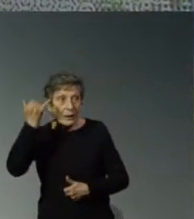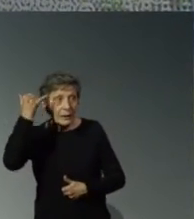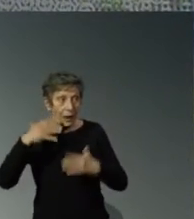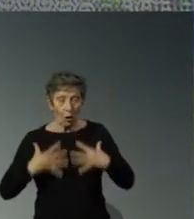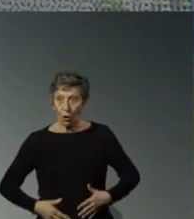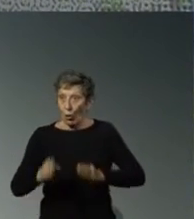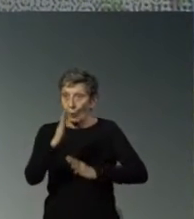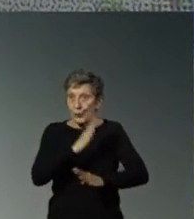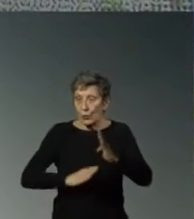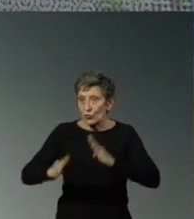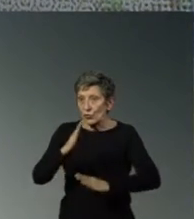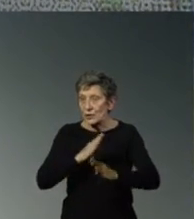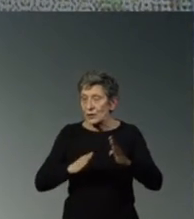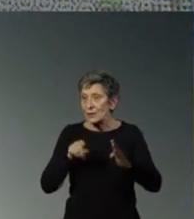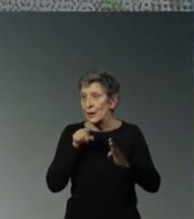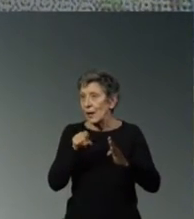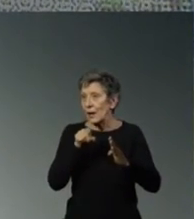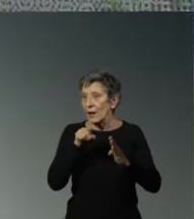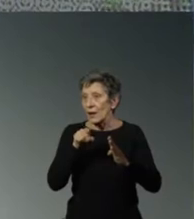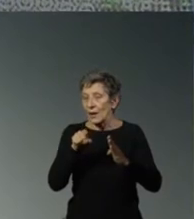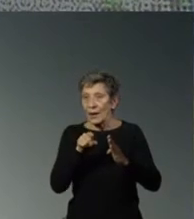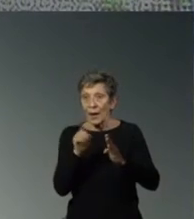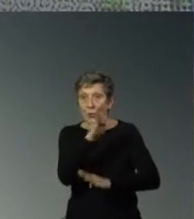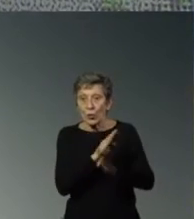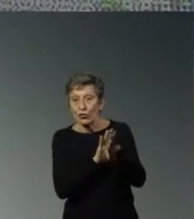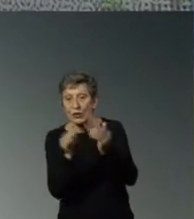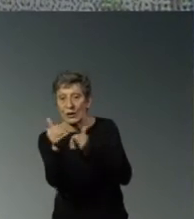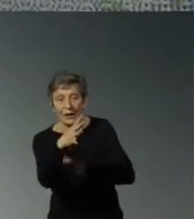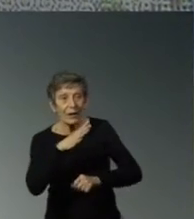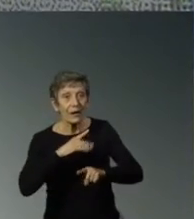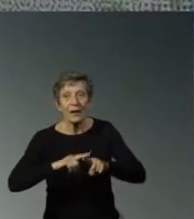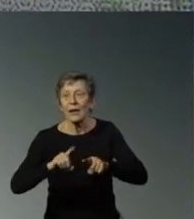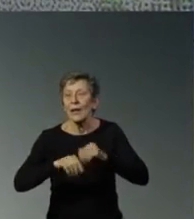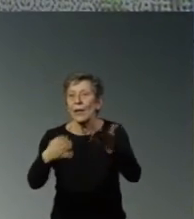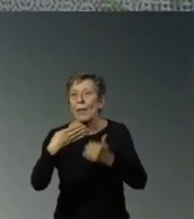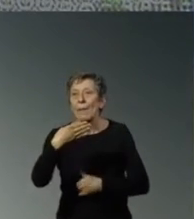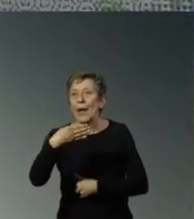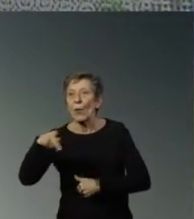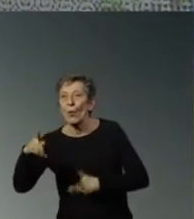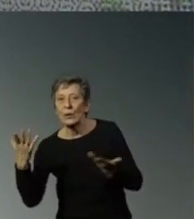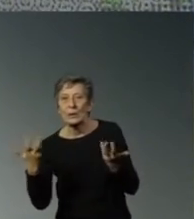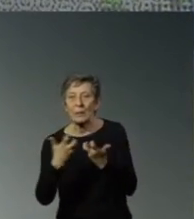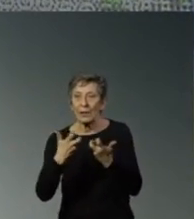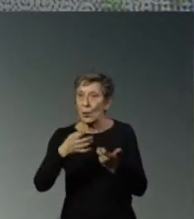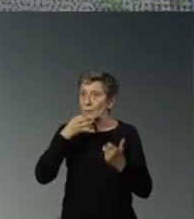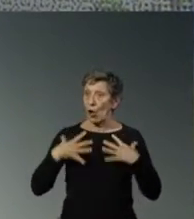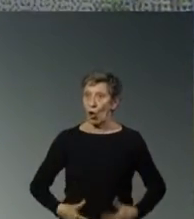bute contre ce qu'il y a au-delà du biologique. Et voilà, je pense à Merleau-Ponty qui disait que le corps humain, c'est un génie